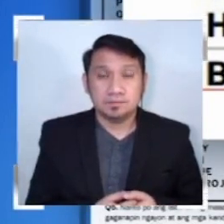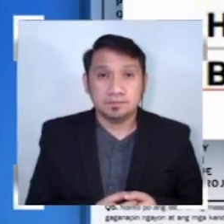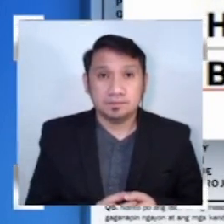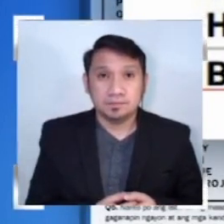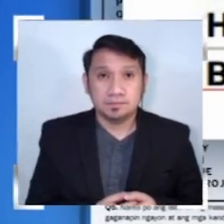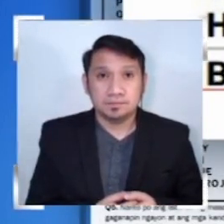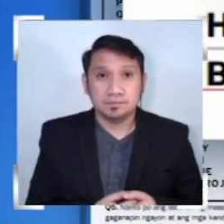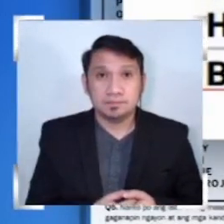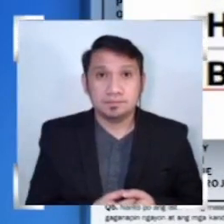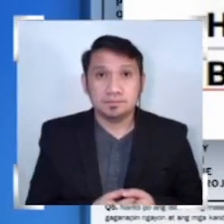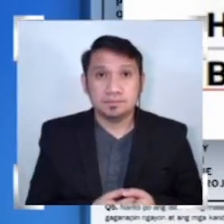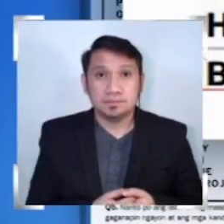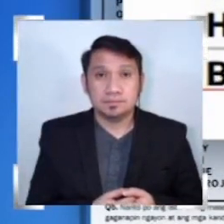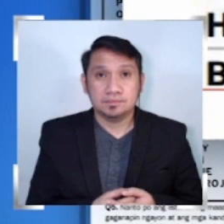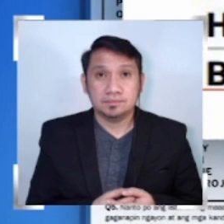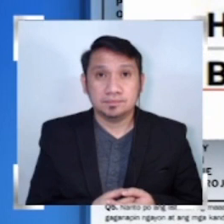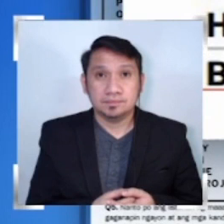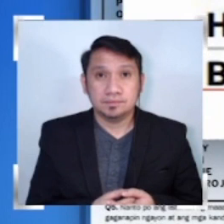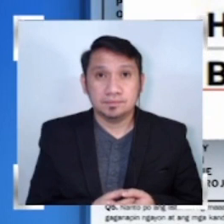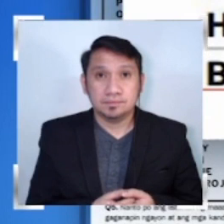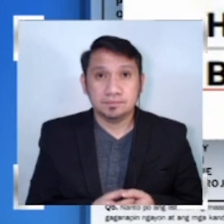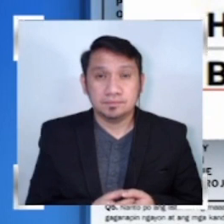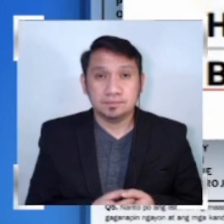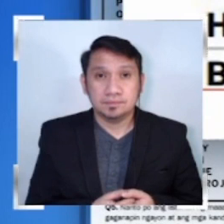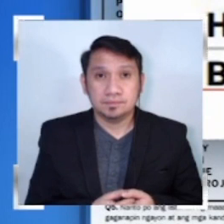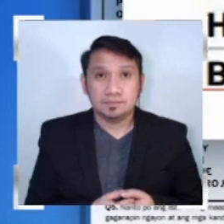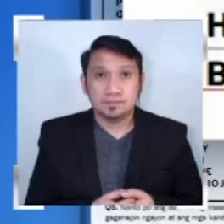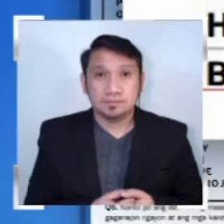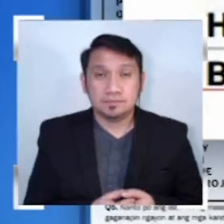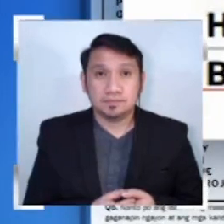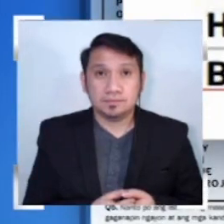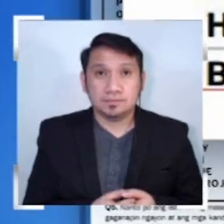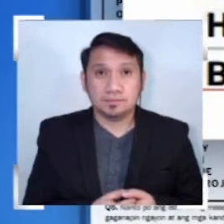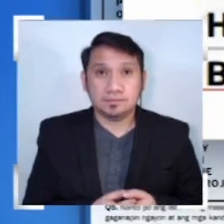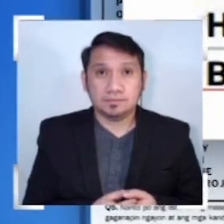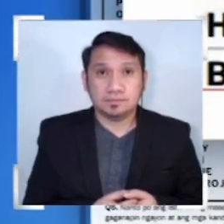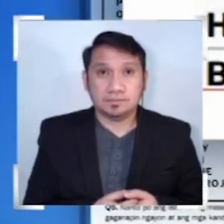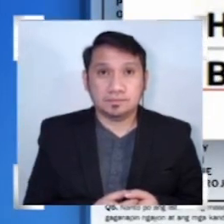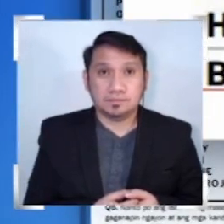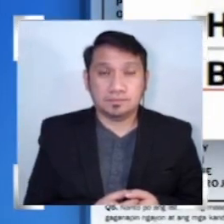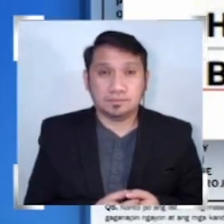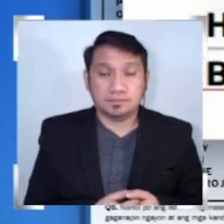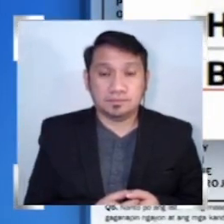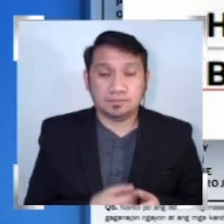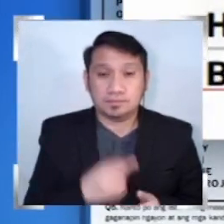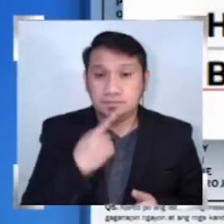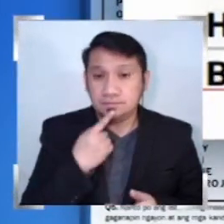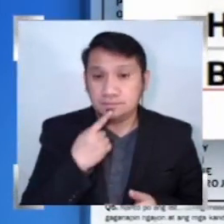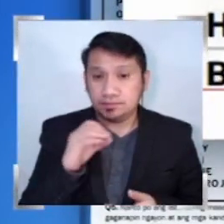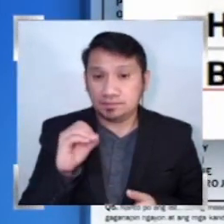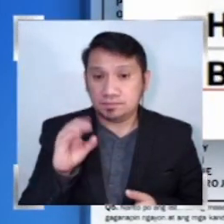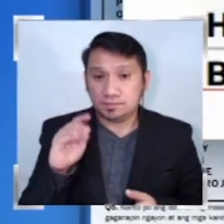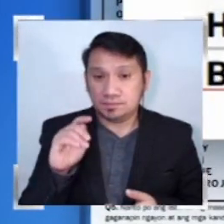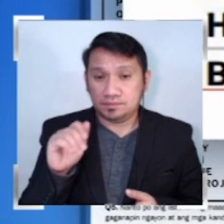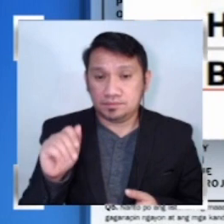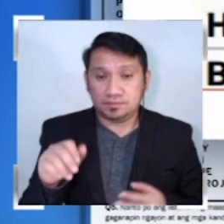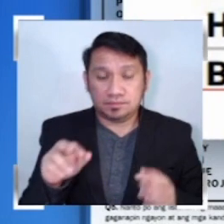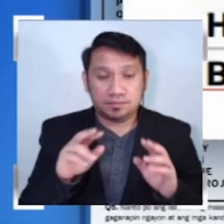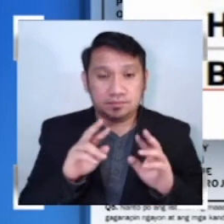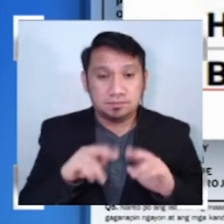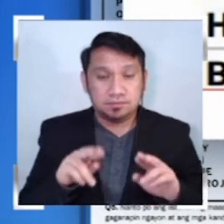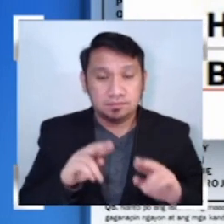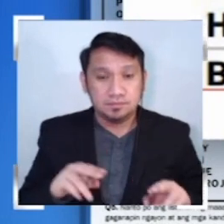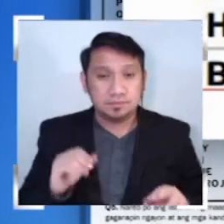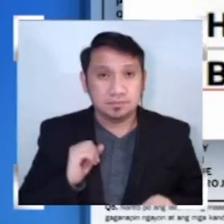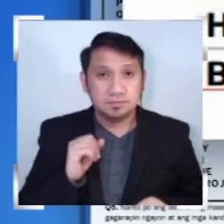Estrada, JB Ejercito, Rizo Antiferos at Jojo Binay. Ayon sa Okta Research, sila mga senador na may statistical